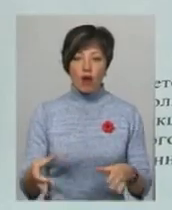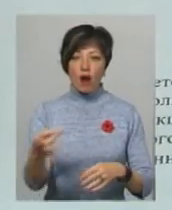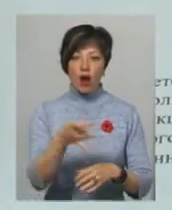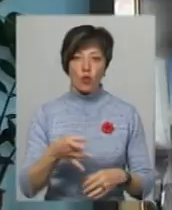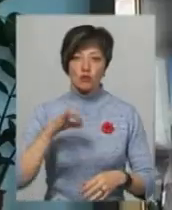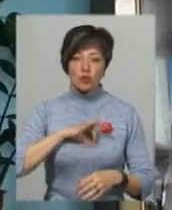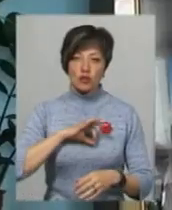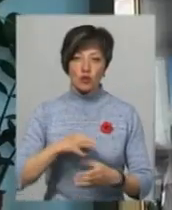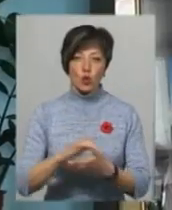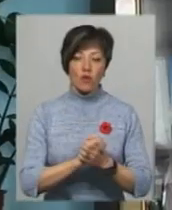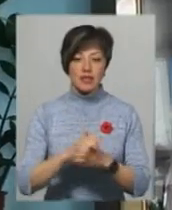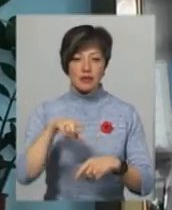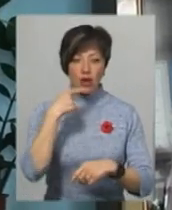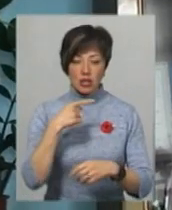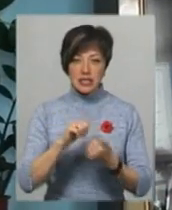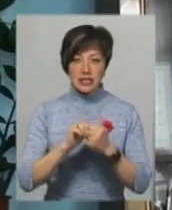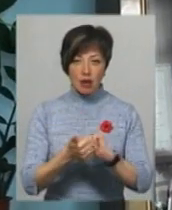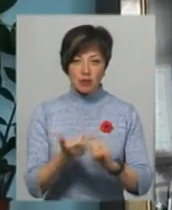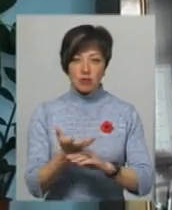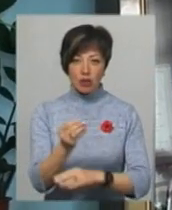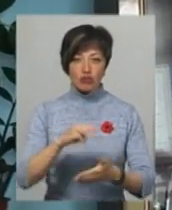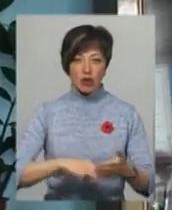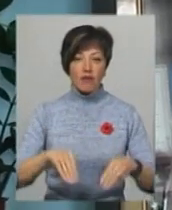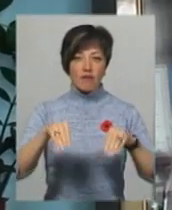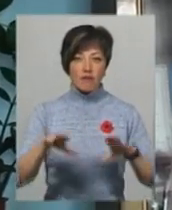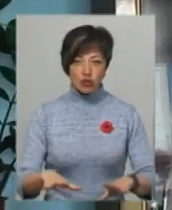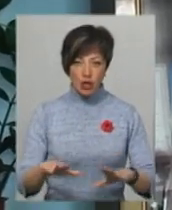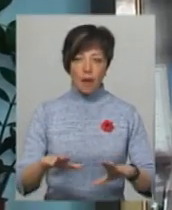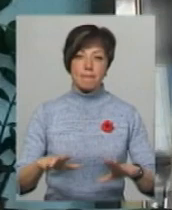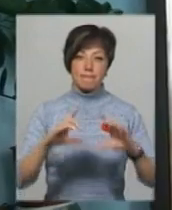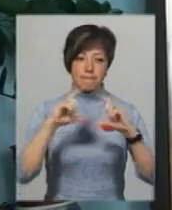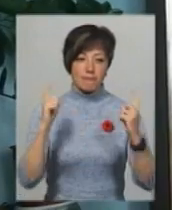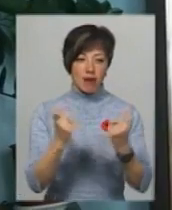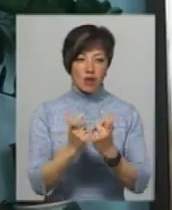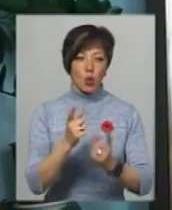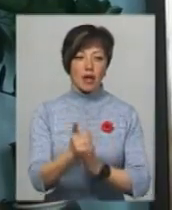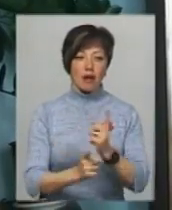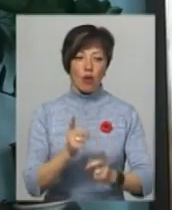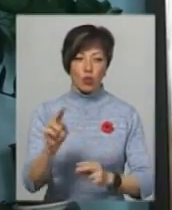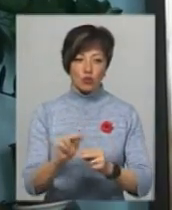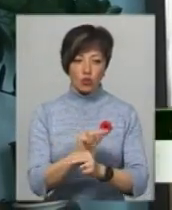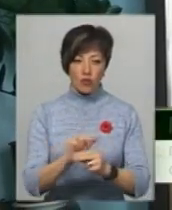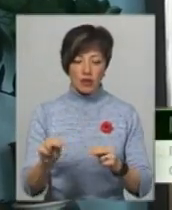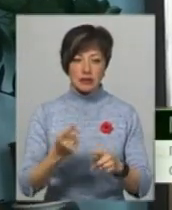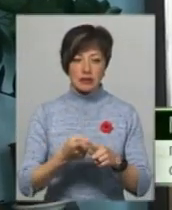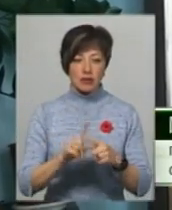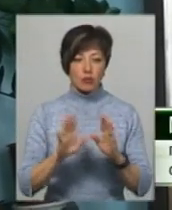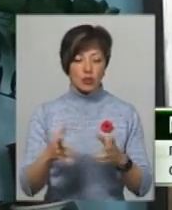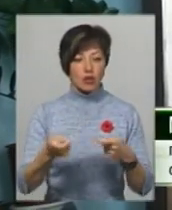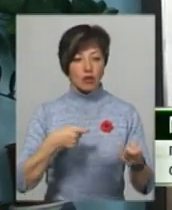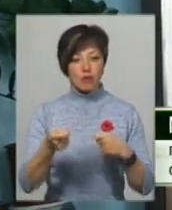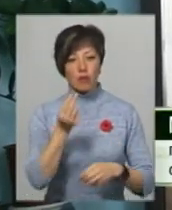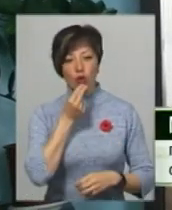споживчого товариства Микола Тимчишин каже, замість сплачувати штрафи, вирішили павільйон реконструювати. Цей павільйон буде торгівлі